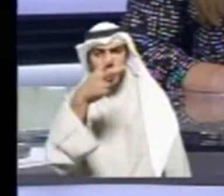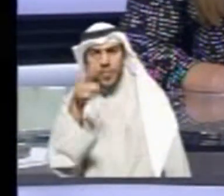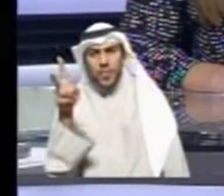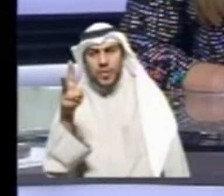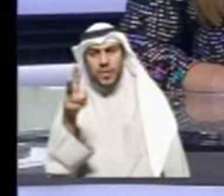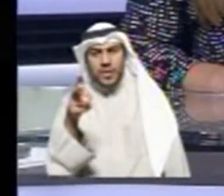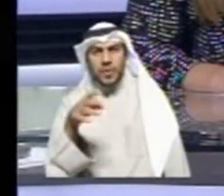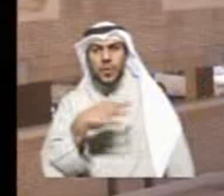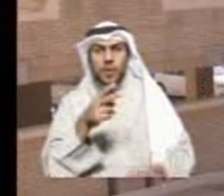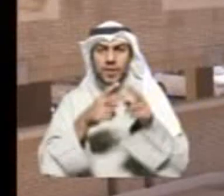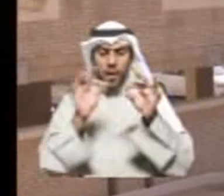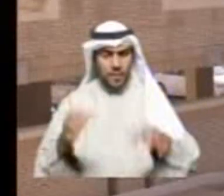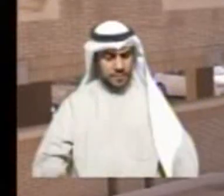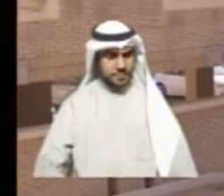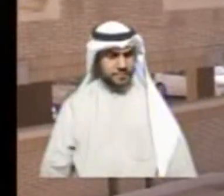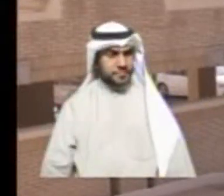مركزا.